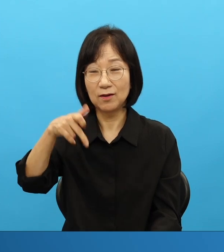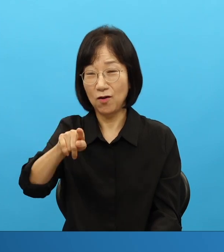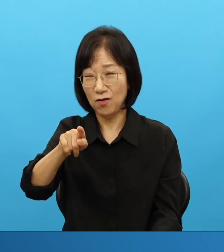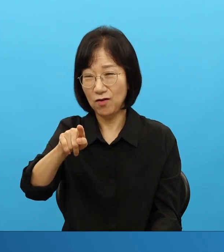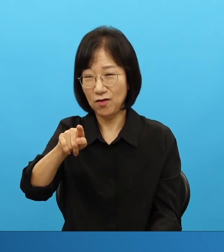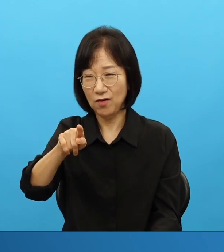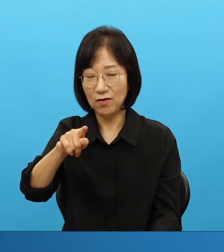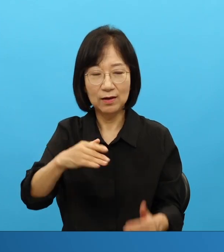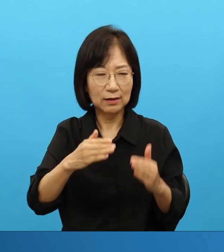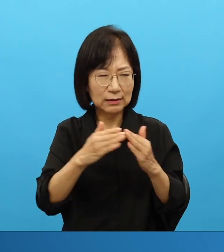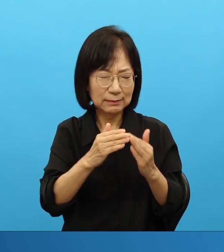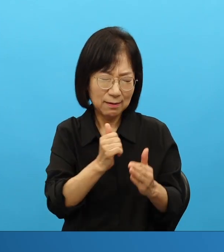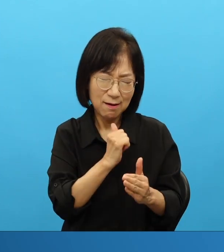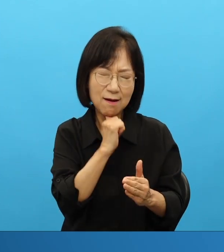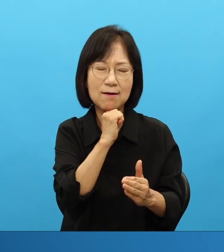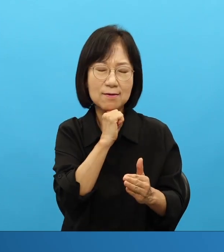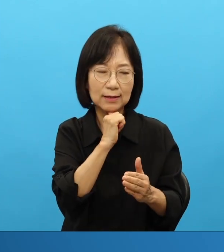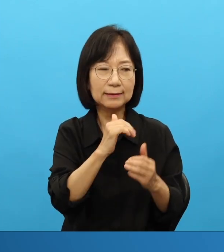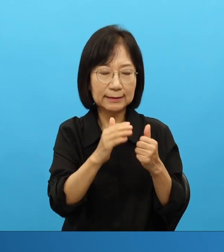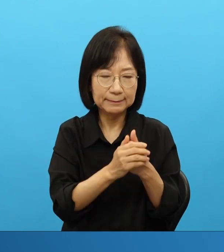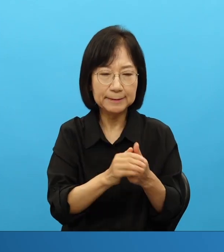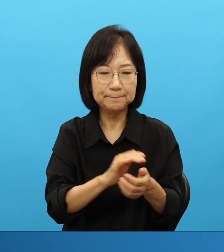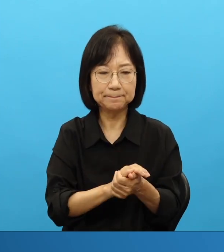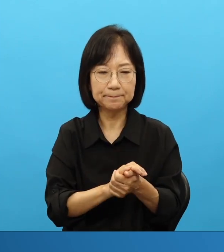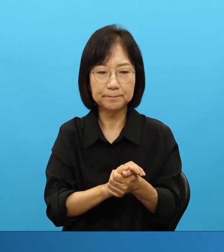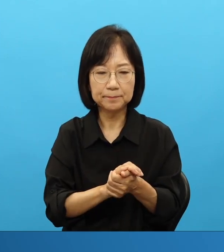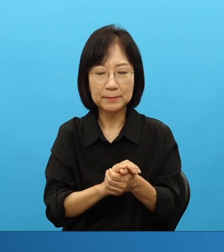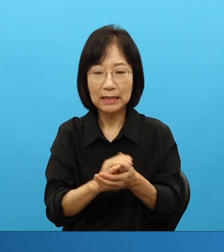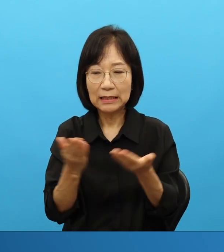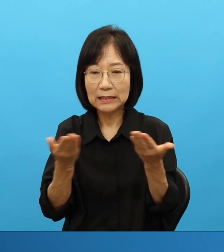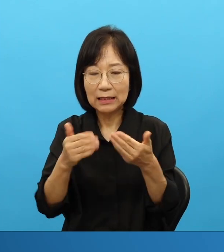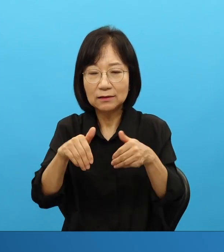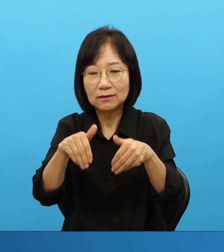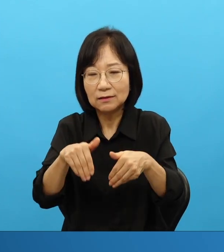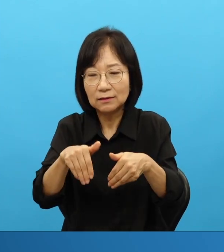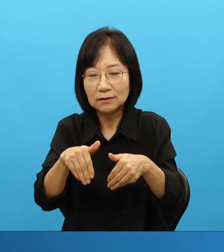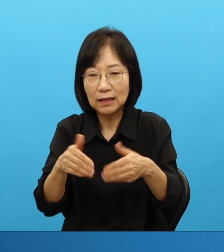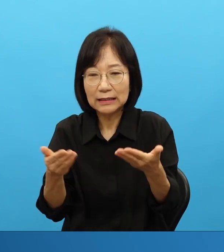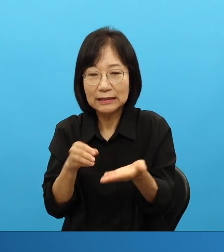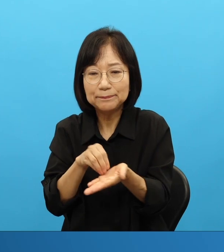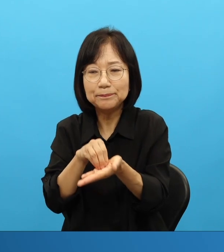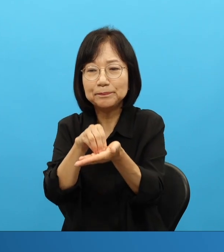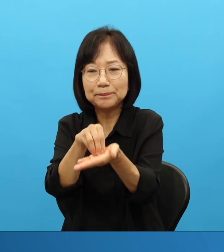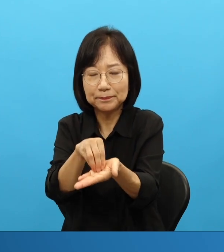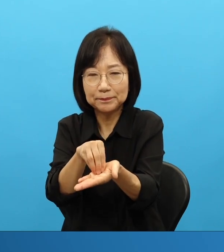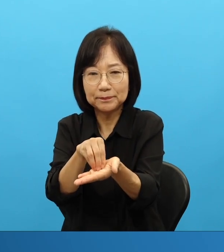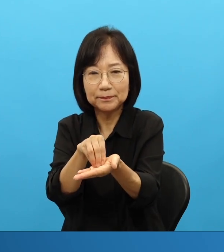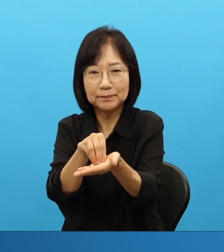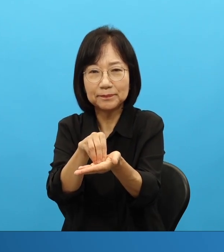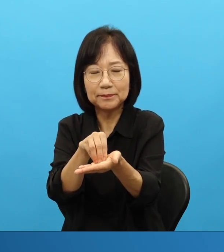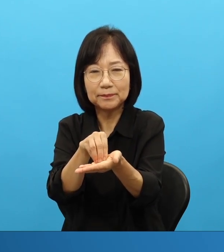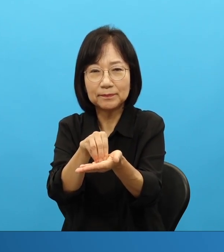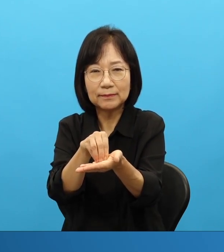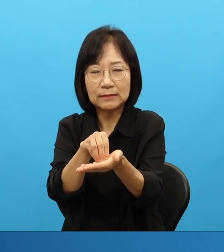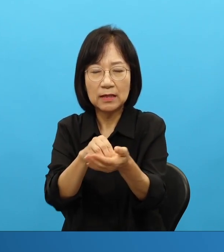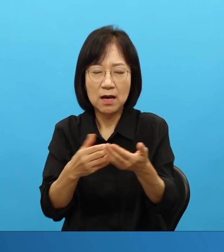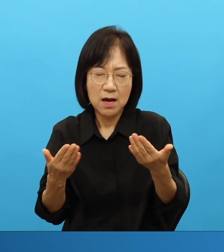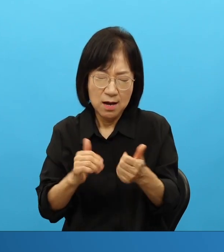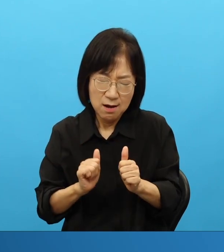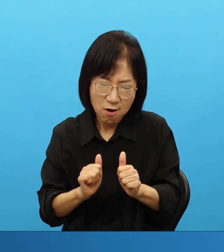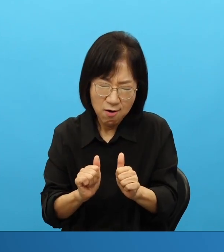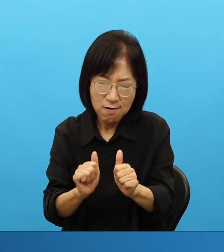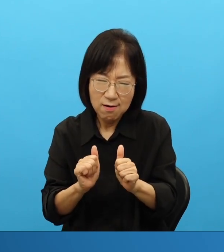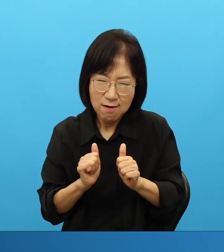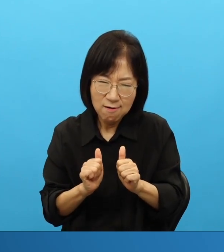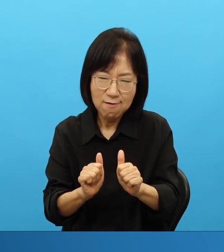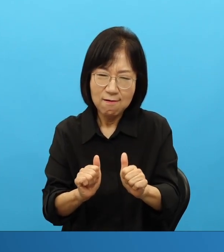돼서 점원으로 들어갔잖아요. John Wanamaker had no means, had no financial ability, and that's why he just went in as a clerk. 얼마나 일을 잘했는가